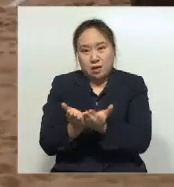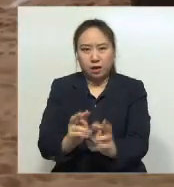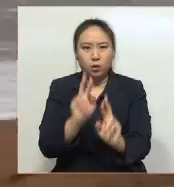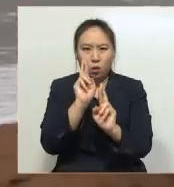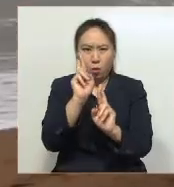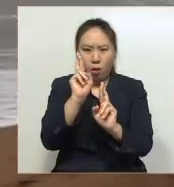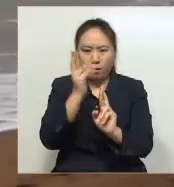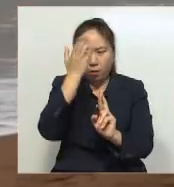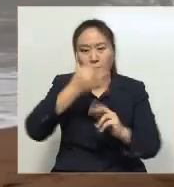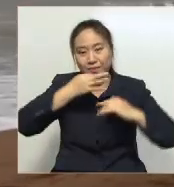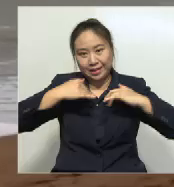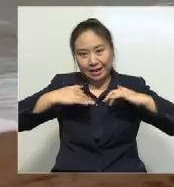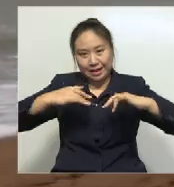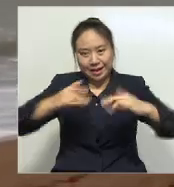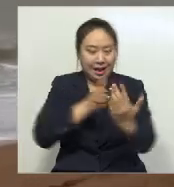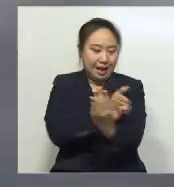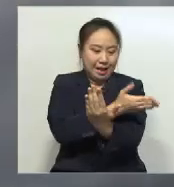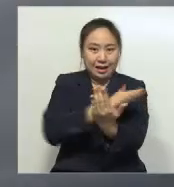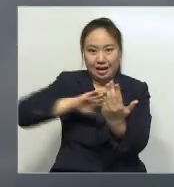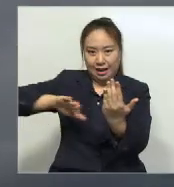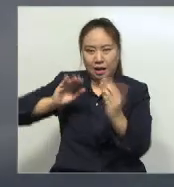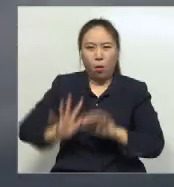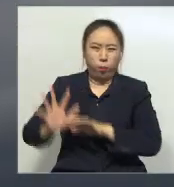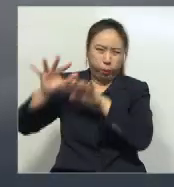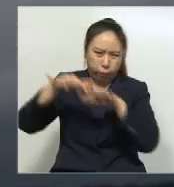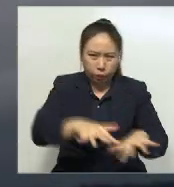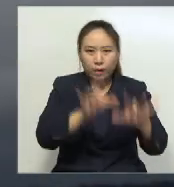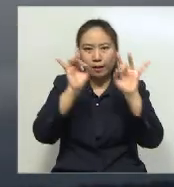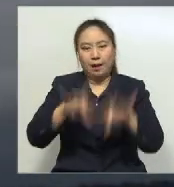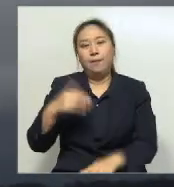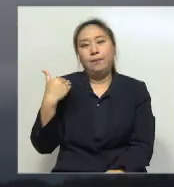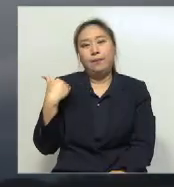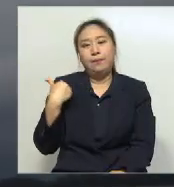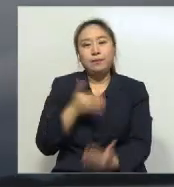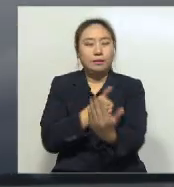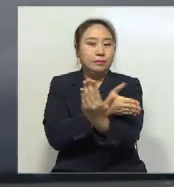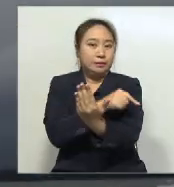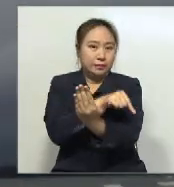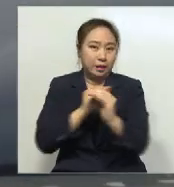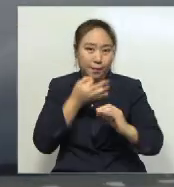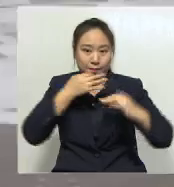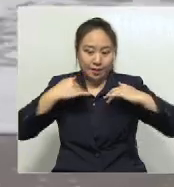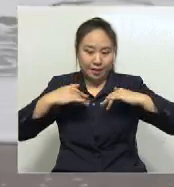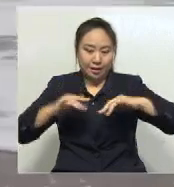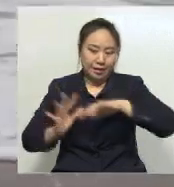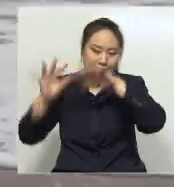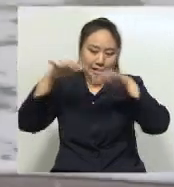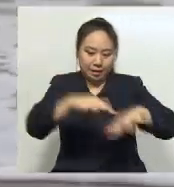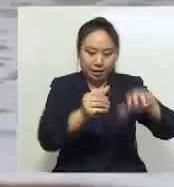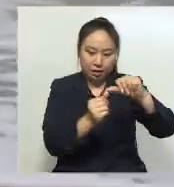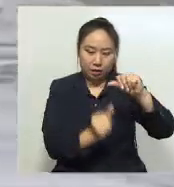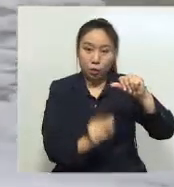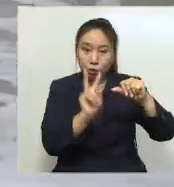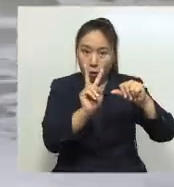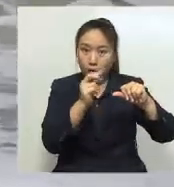เพราะว่าคลื่นลมบริเวณทะเลอันดามันและอ่าวไทยตอนบนมีกำลังแรงค่ะโดยบริเวณทะเลอันดามันนั้นคลื่นสูง 2-3 เมตรน